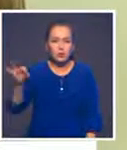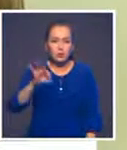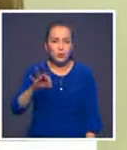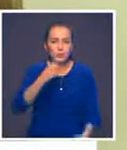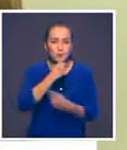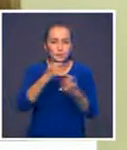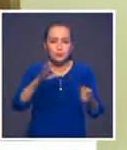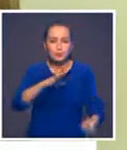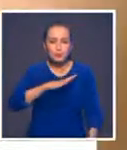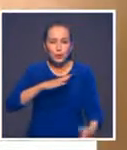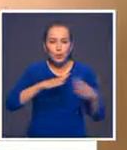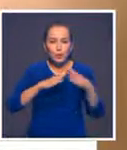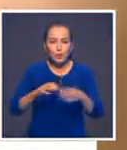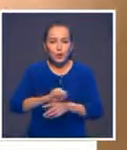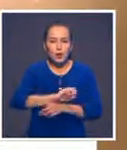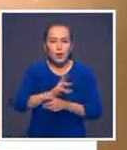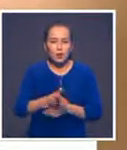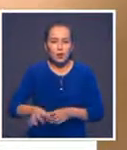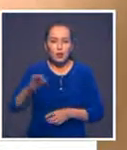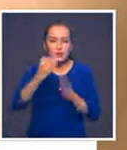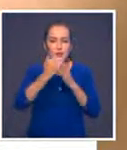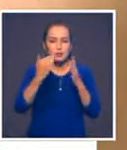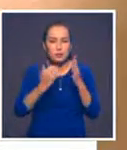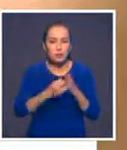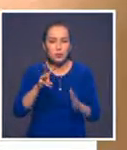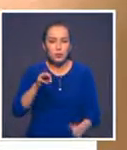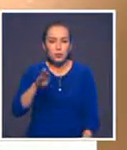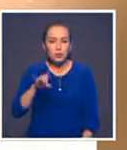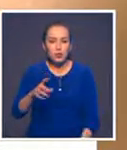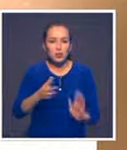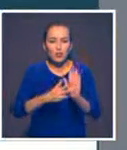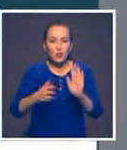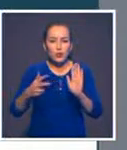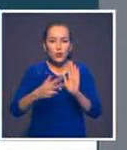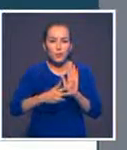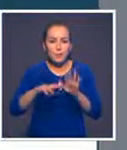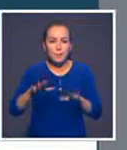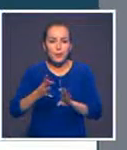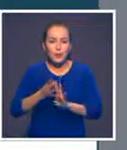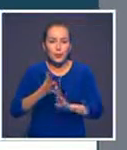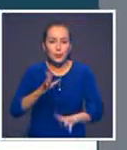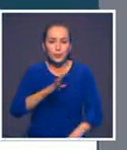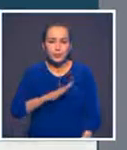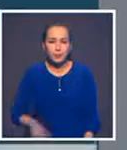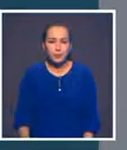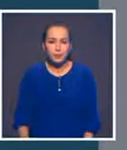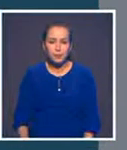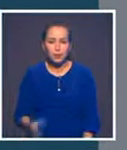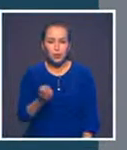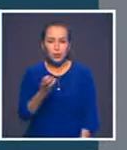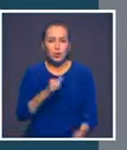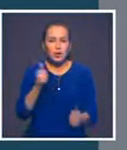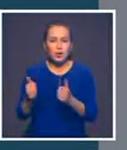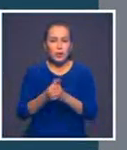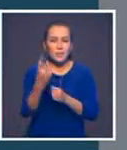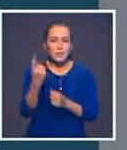жеткізді. Себебі баспанамен қамтылуы тиіс жандардың тізімінде Мөлдір 808-ші болып тұр. Оның алдында 90 бала тұр. Бірінші топта,